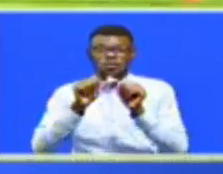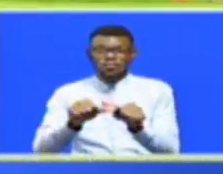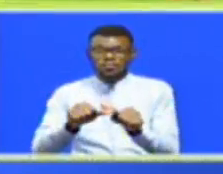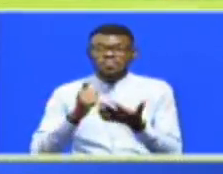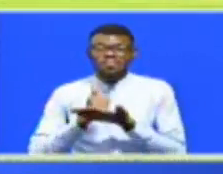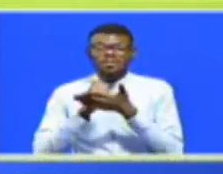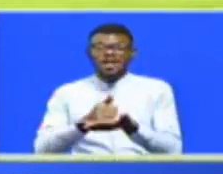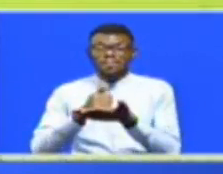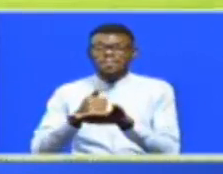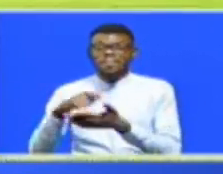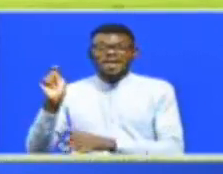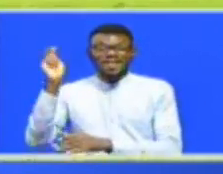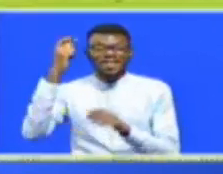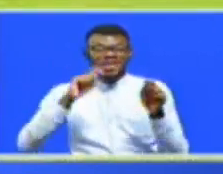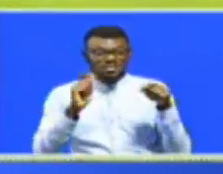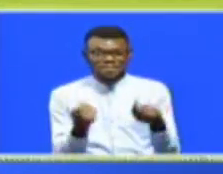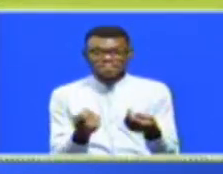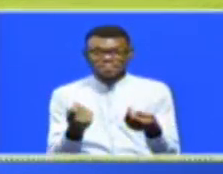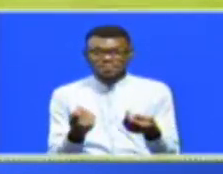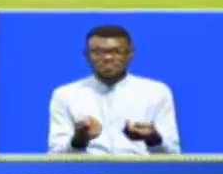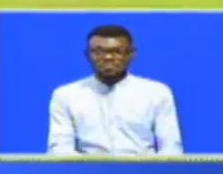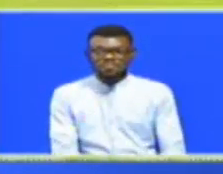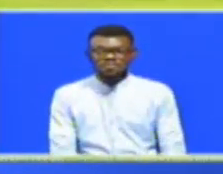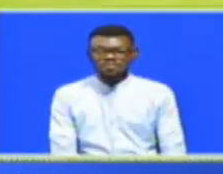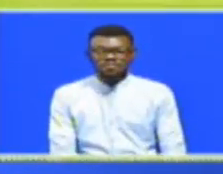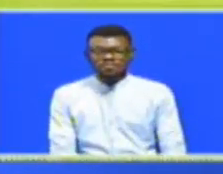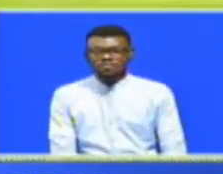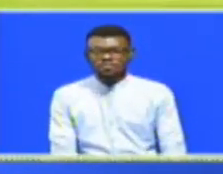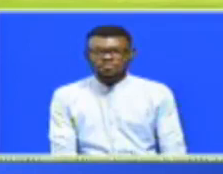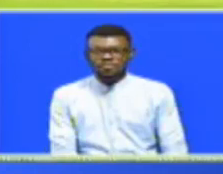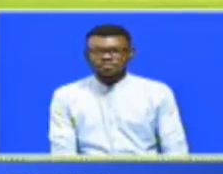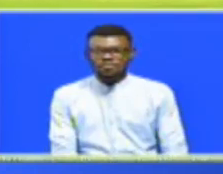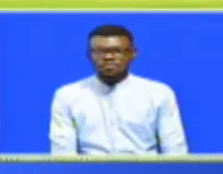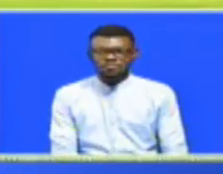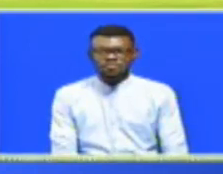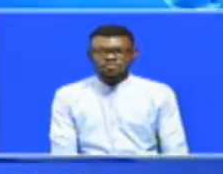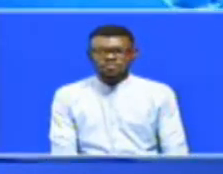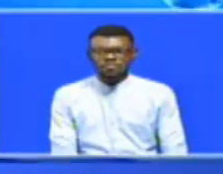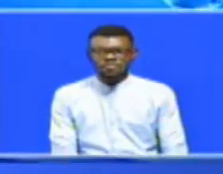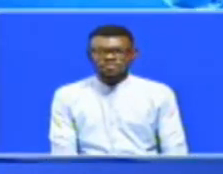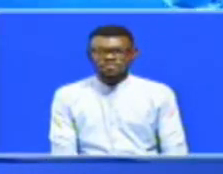kwa timu ya taifa soka Harambee Stars. Ahmed Bahaj, KTN michezo.